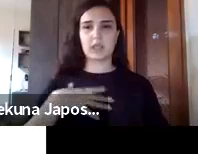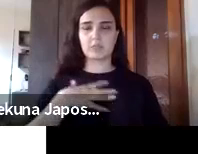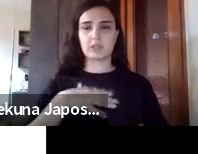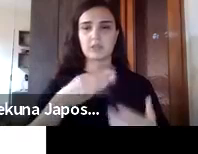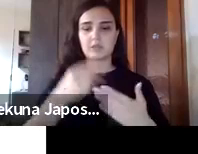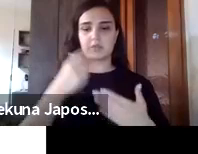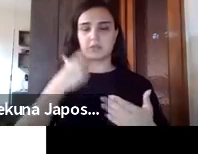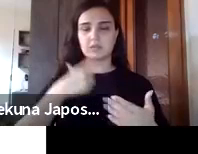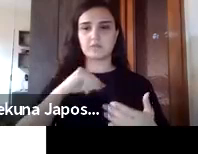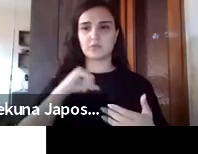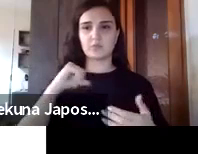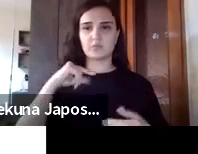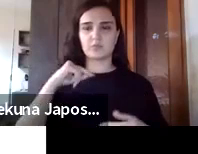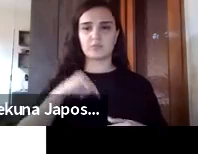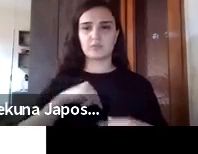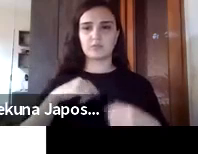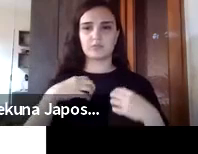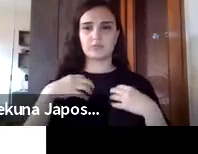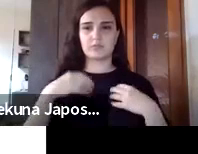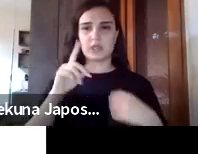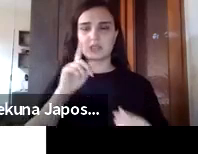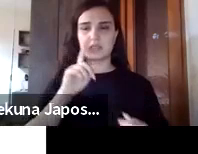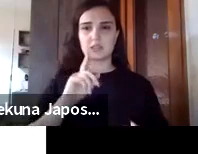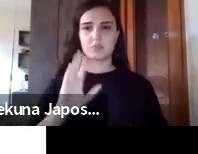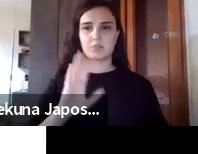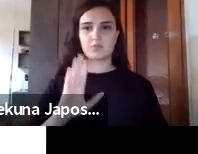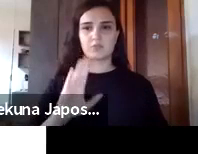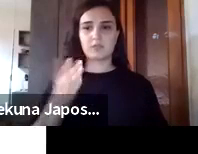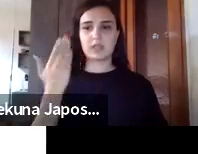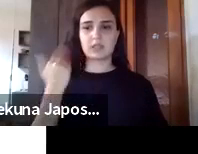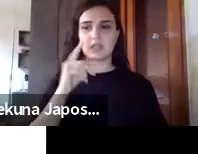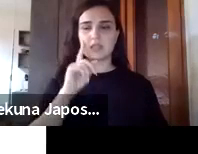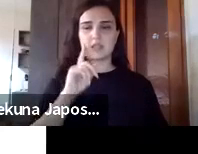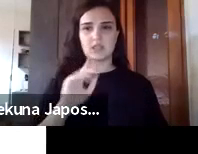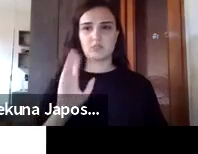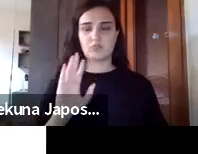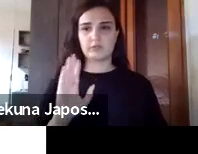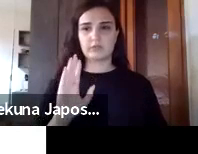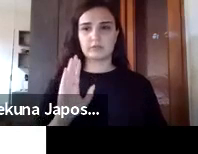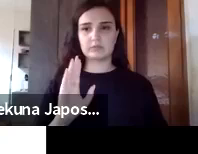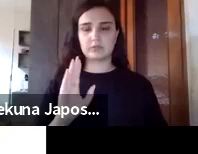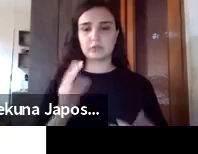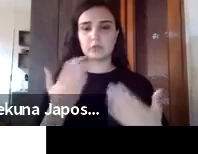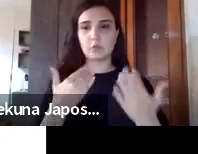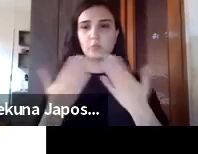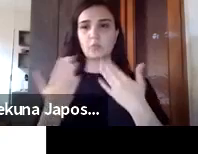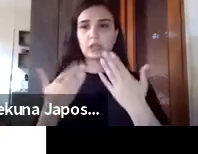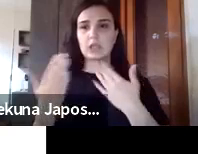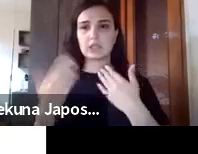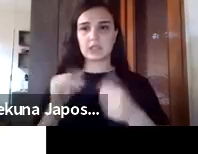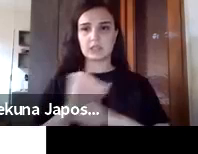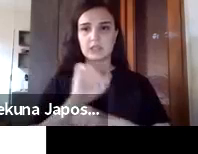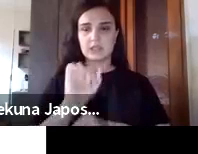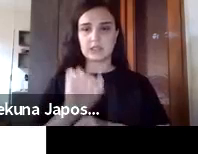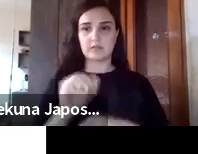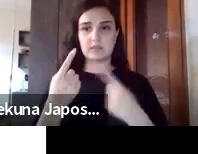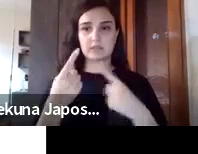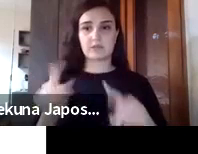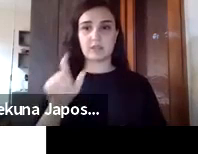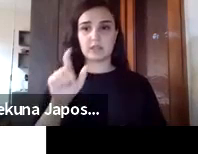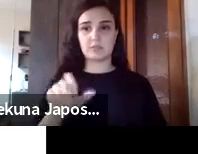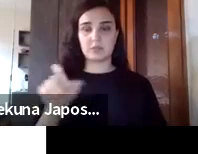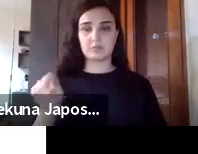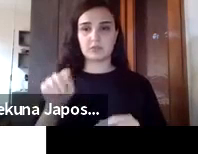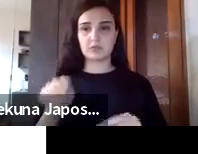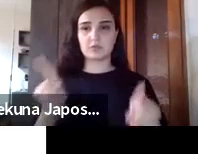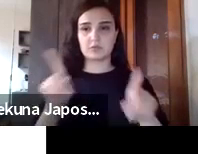თავში იკეტება, აღარ სიამოვნებს ის, რაც სიამოვნებს და ფაქტიურად სხვებს კომუნიკაციას სხვებთან, მათ